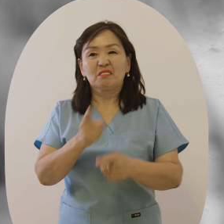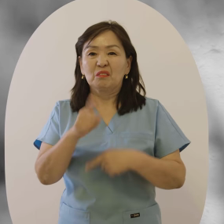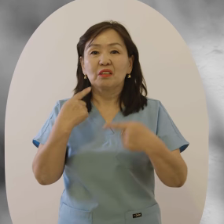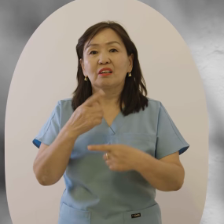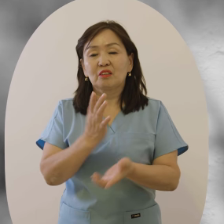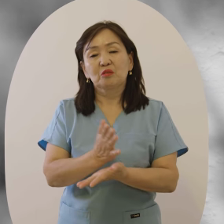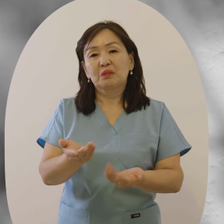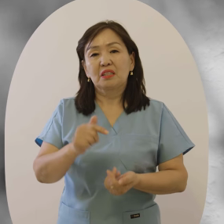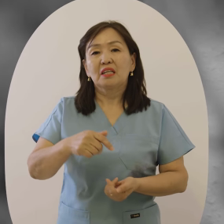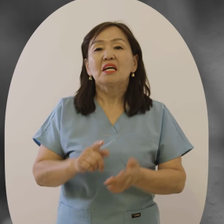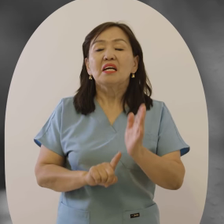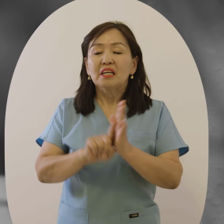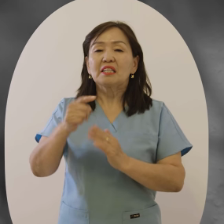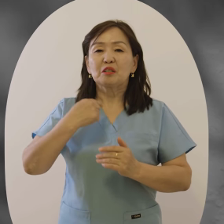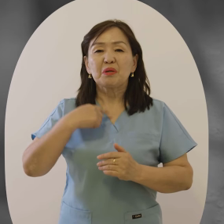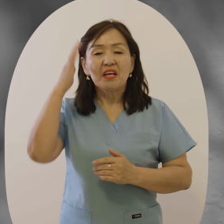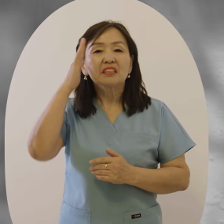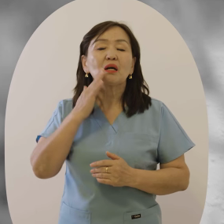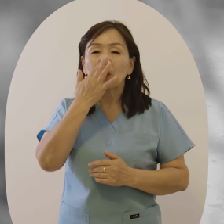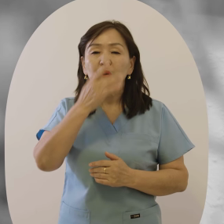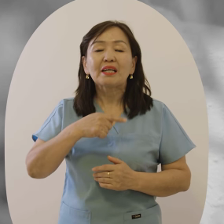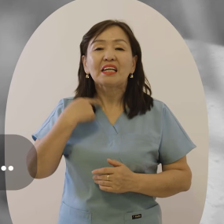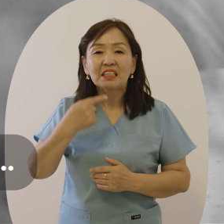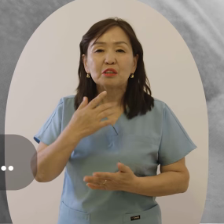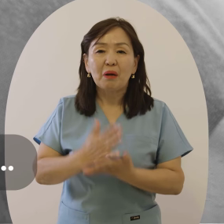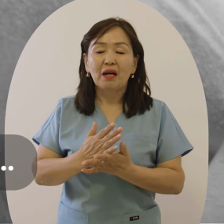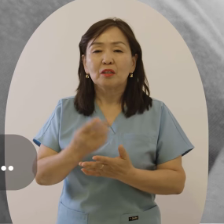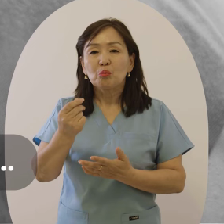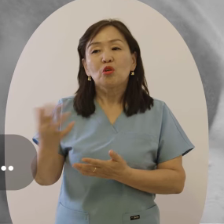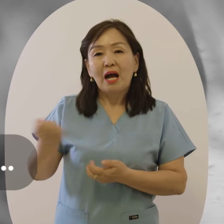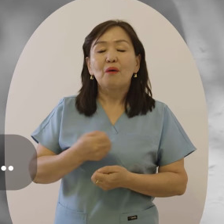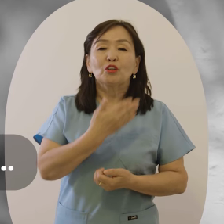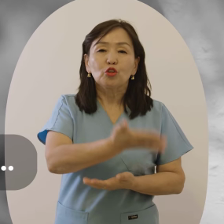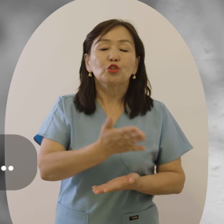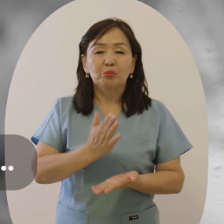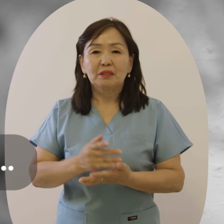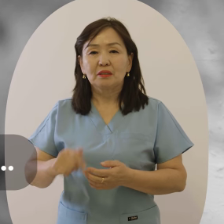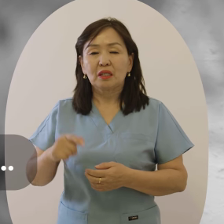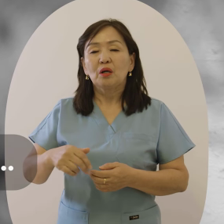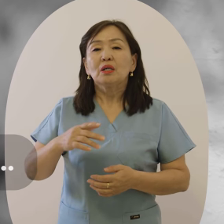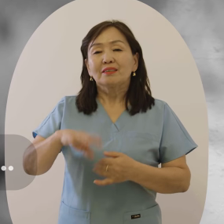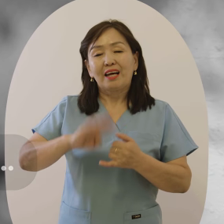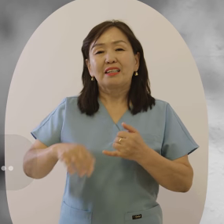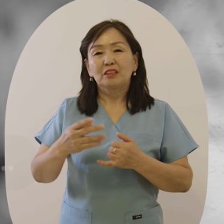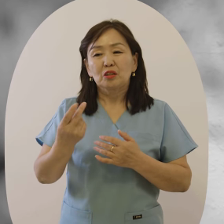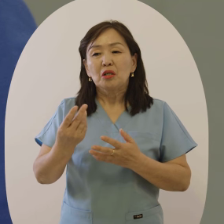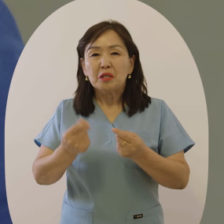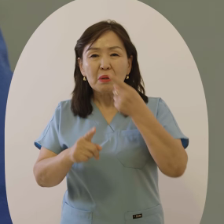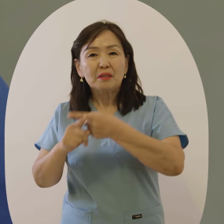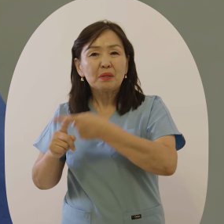Эхэндээ ч би ээж авдаа хутлаа хэлж байгаад мөнгө аваад өгдөл болсон. Сүүлдээ худлаа хэлж мөнгө авах үг үнэн дээр дуустгийн